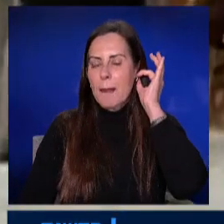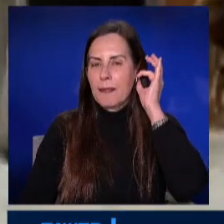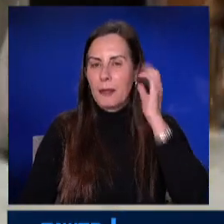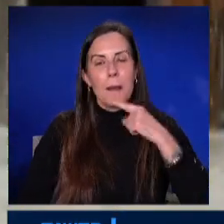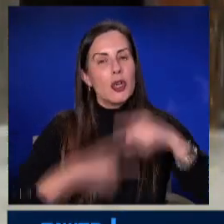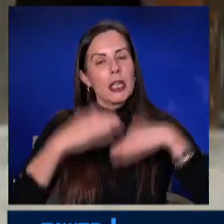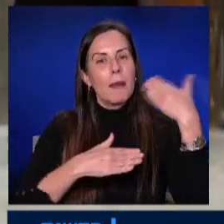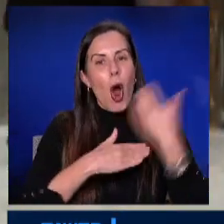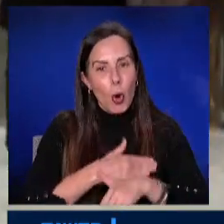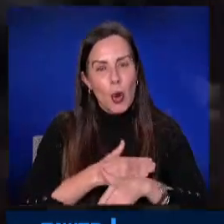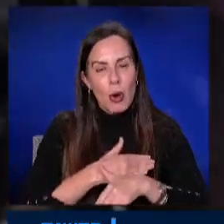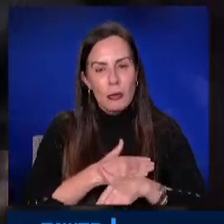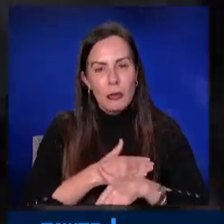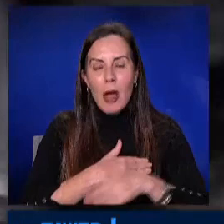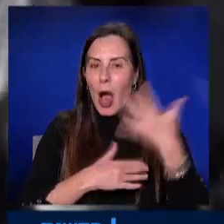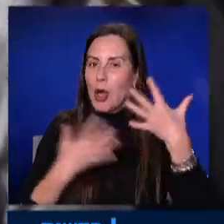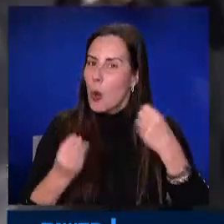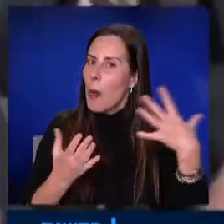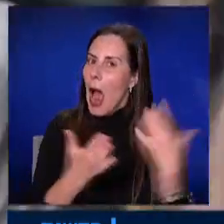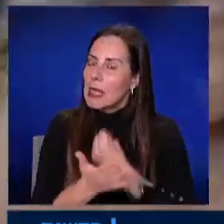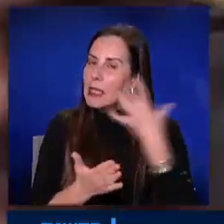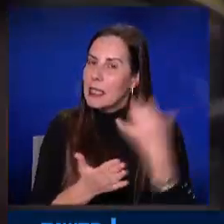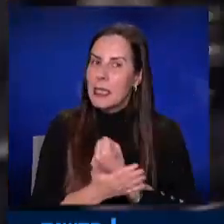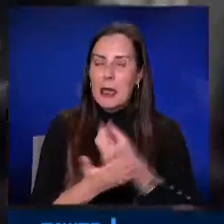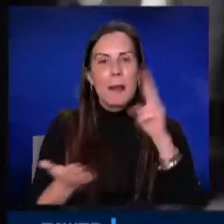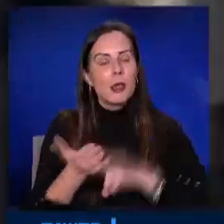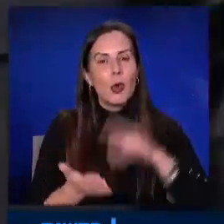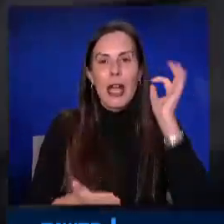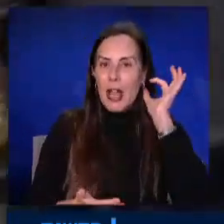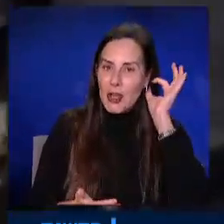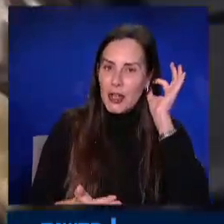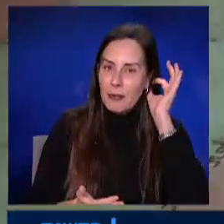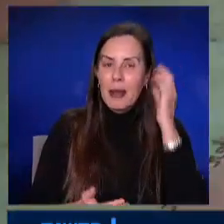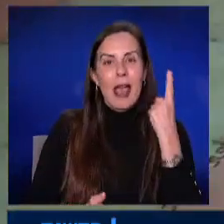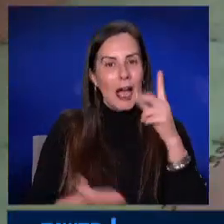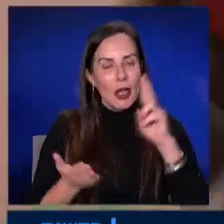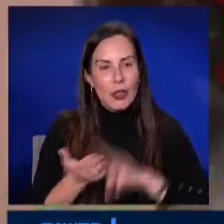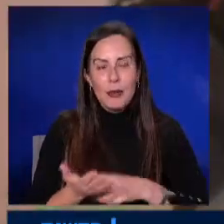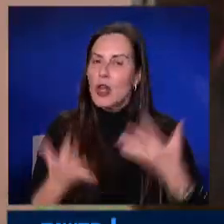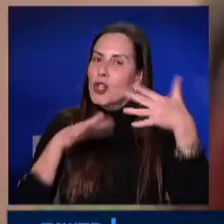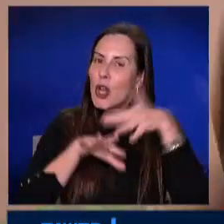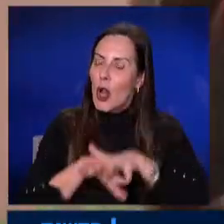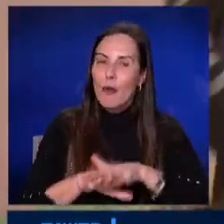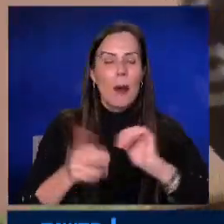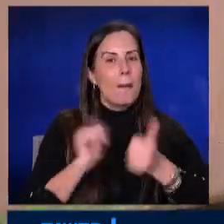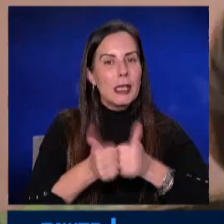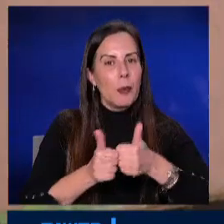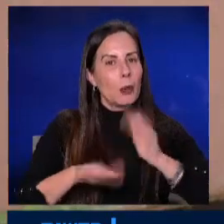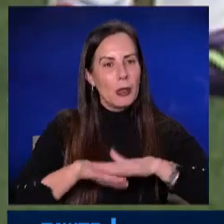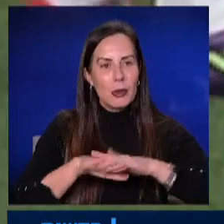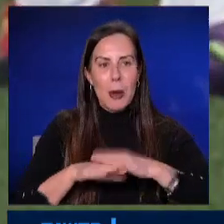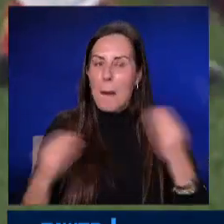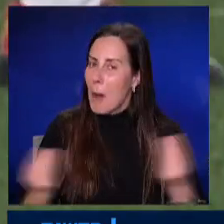בשנים האחרונות נרשמו לא מעט הישגים בתחום זכויות הנשים, אחד מהם הוא שילובן בענפי ספורט מקצועני,